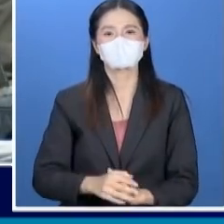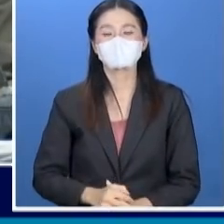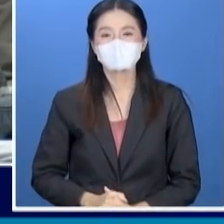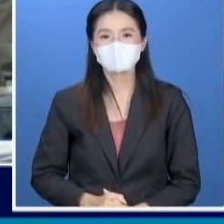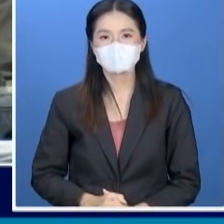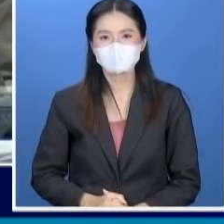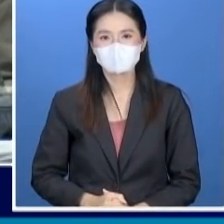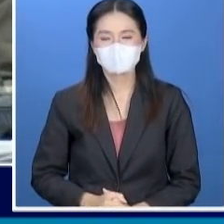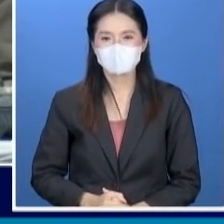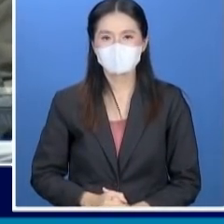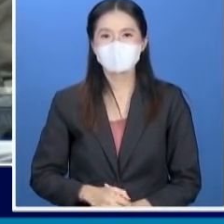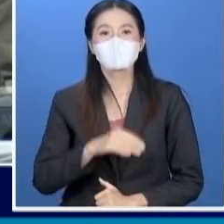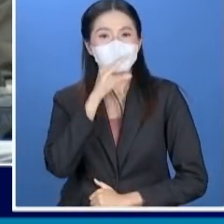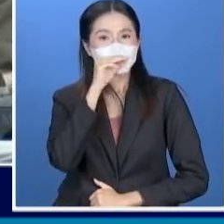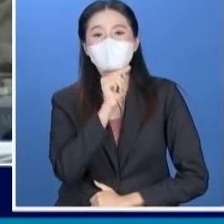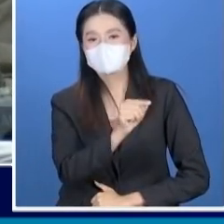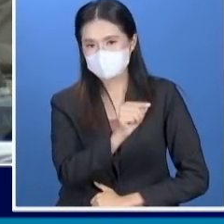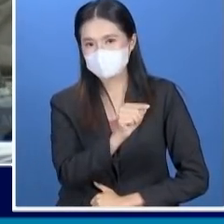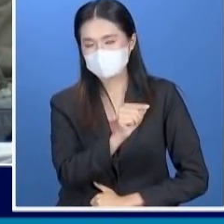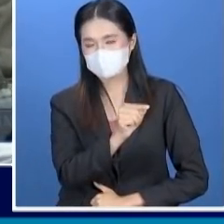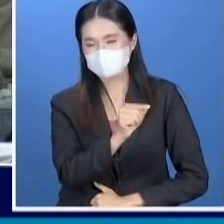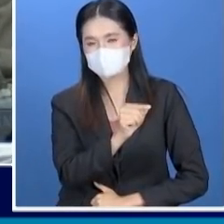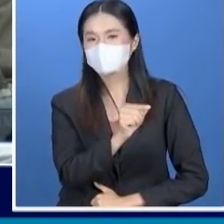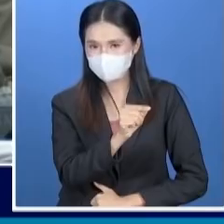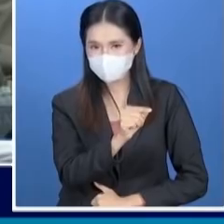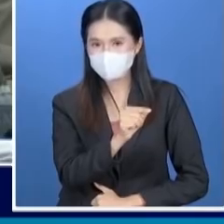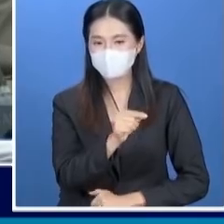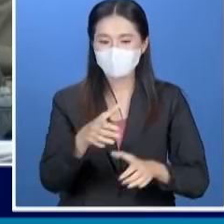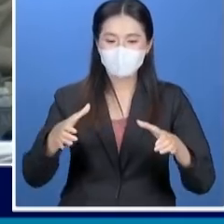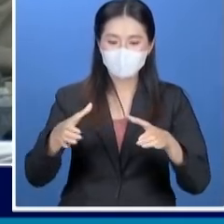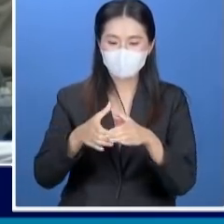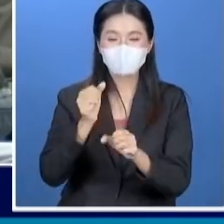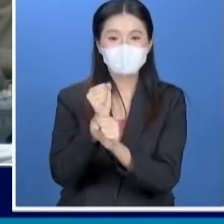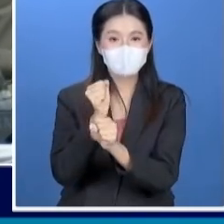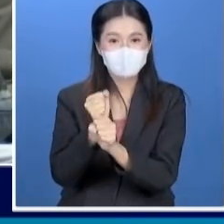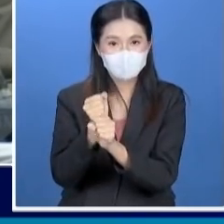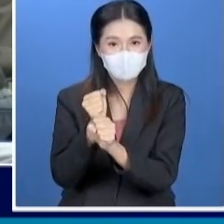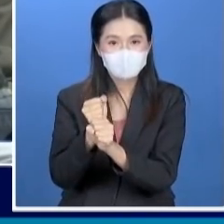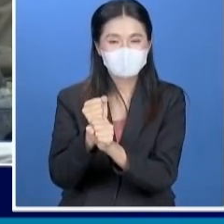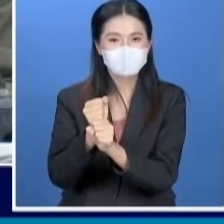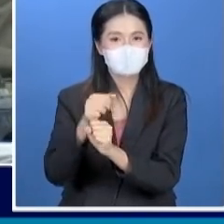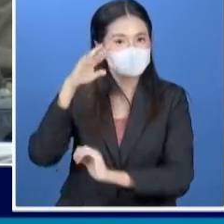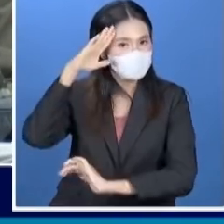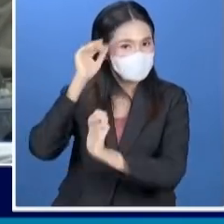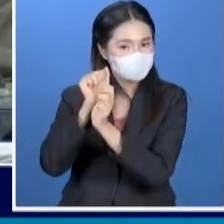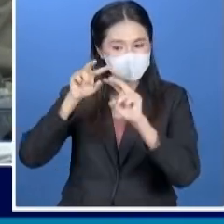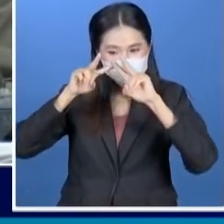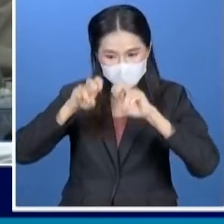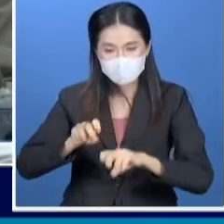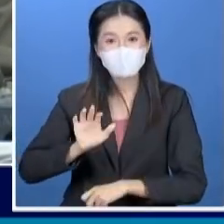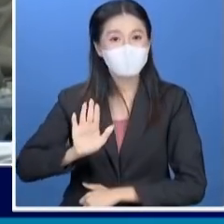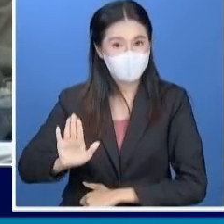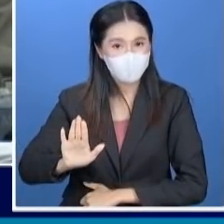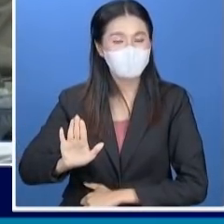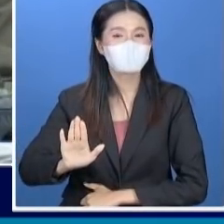นะครับการกล่าวดังกล่าวเนี่ยทำให้คณะพนักงานสืบสวนสอบสวนนะครับ